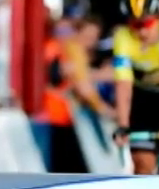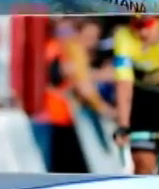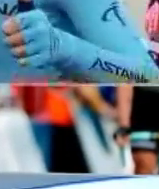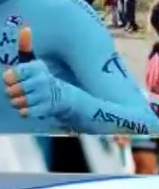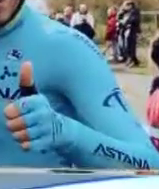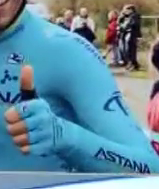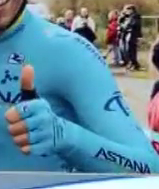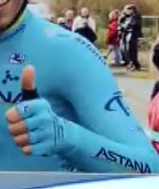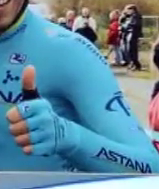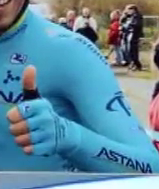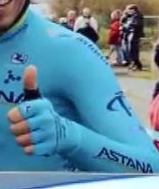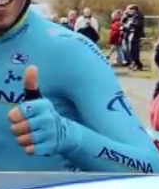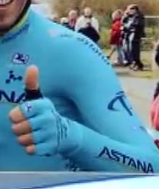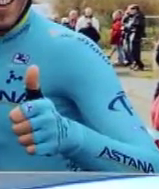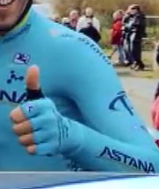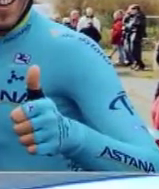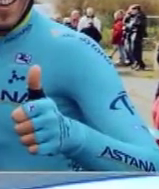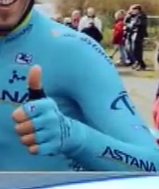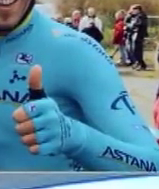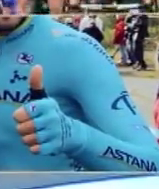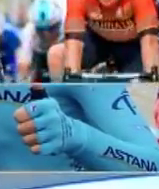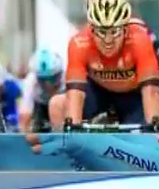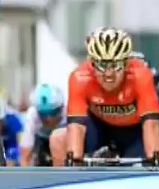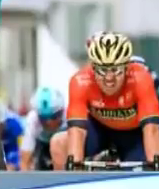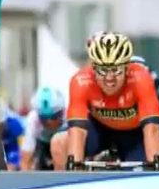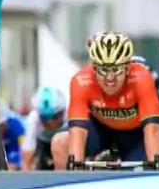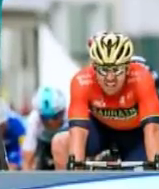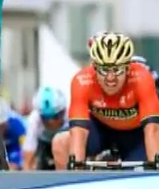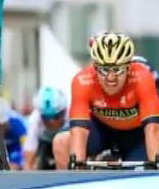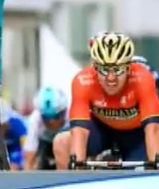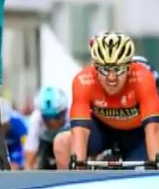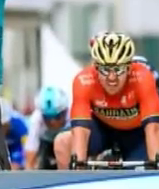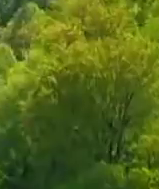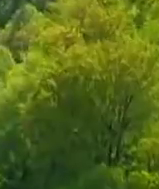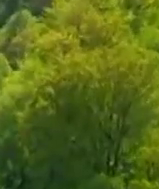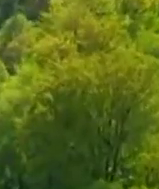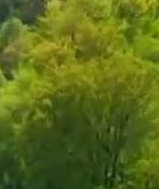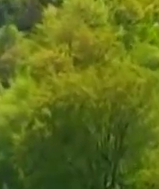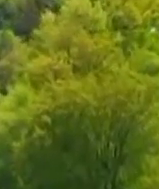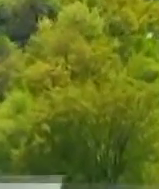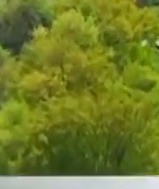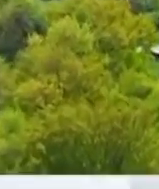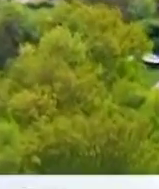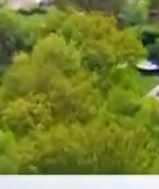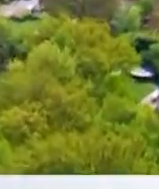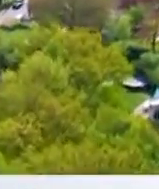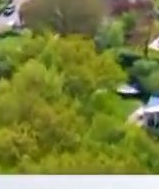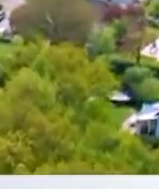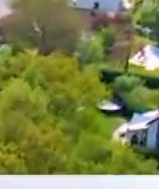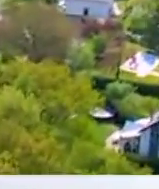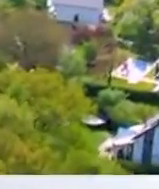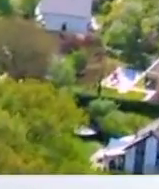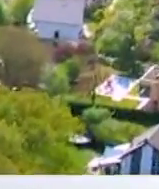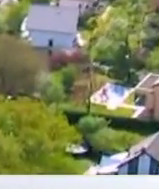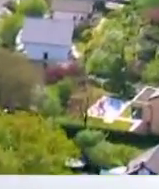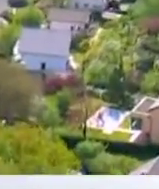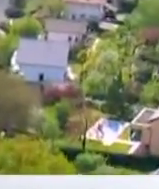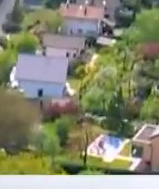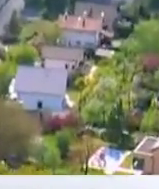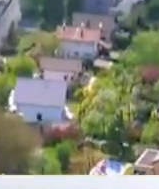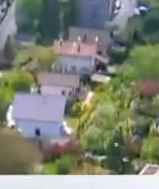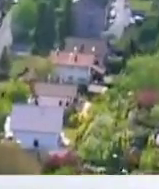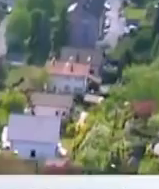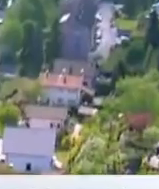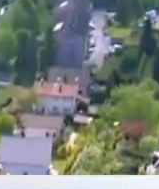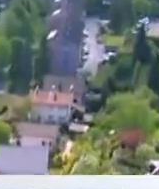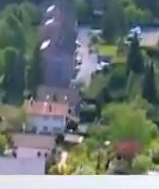Сони Кальбрелли. Тройку лидеров замкнул португалец Руя Кошты. Отмечу, гонка была непростая. Спортсменам необходимо